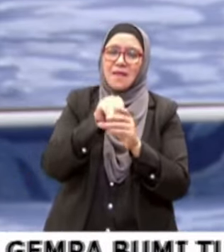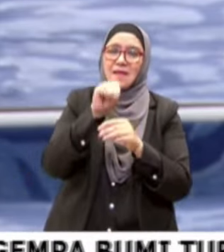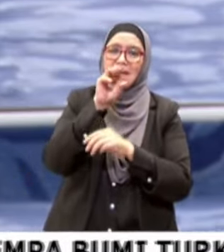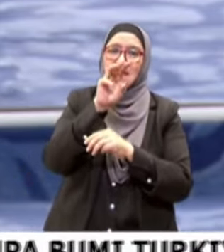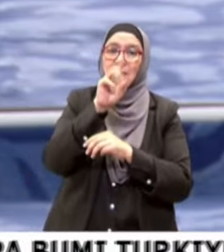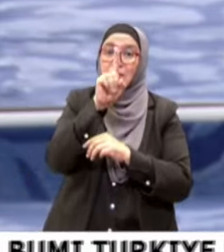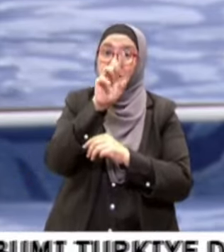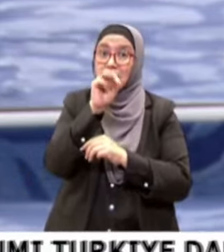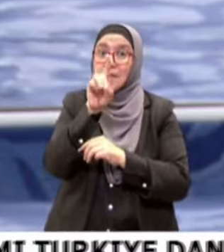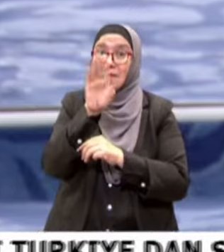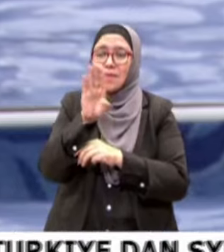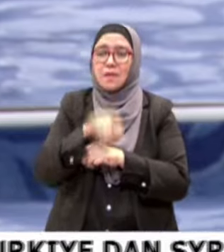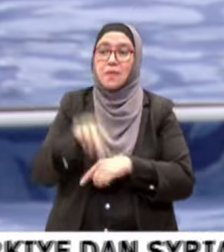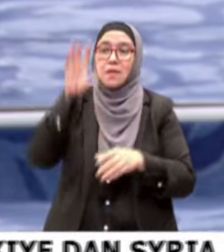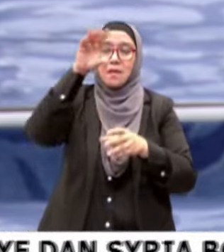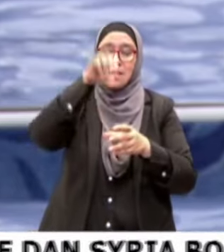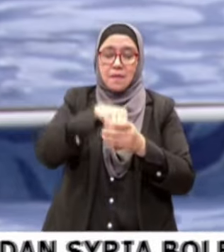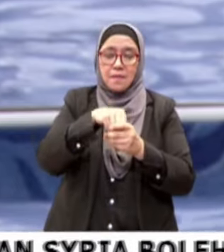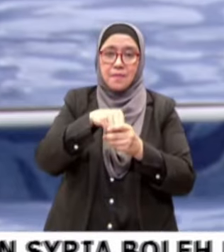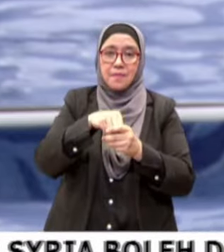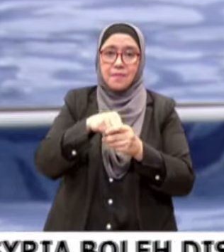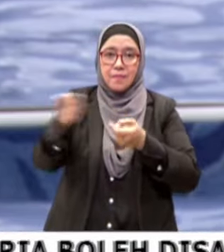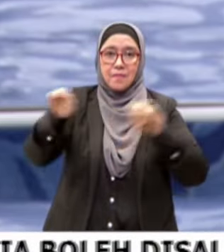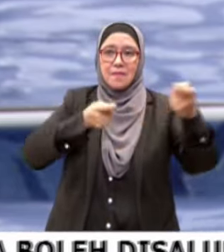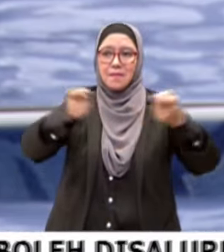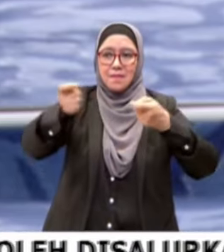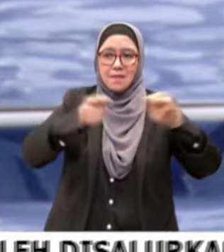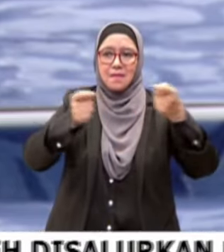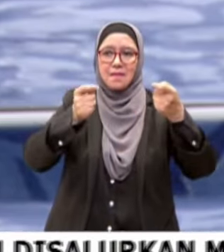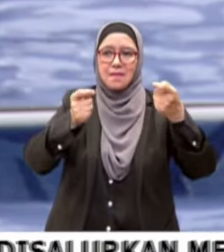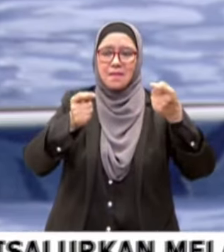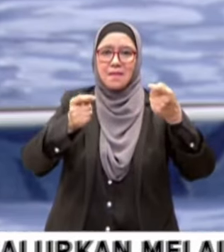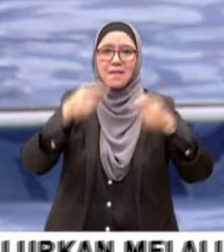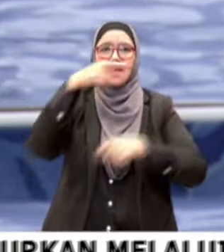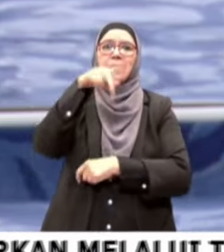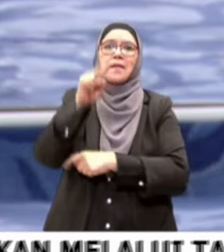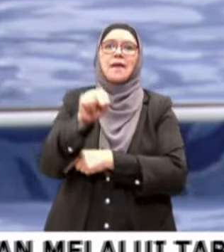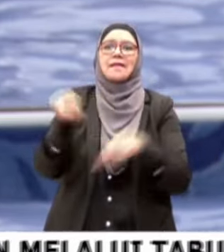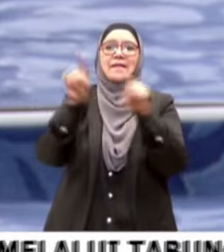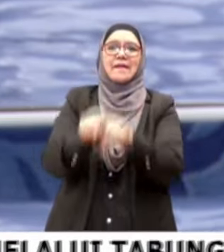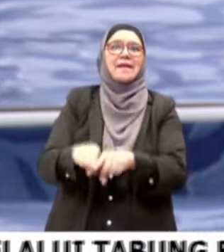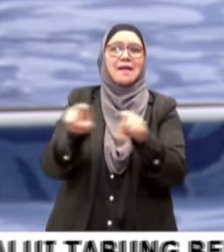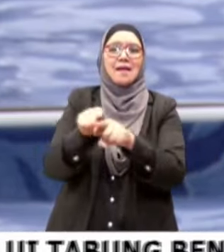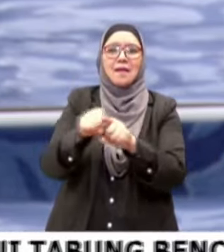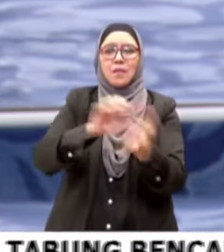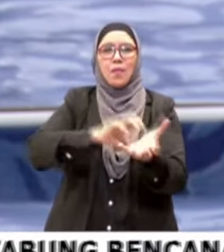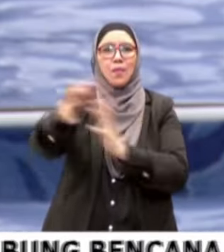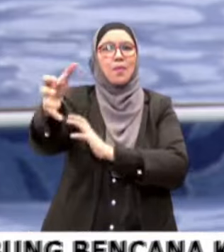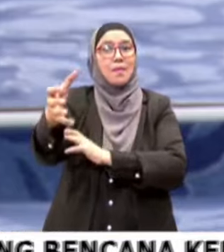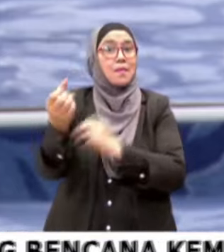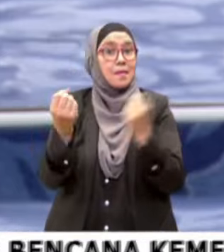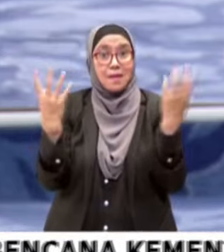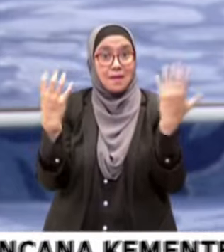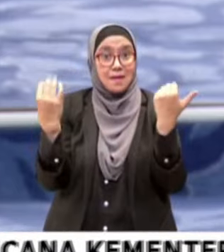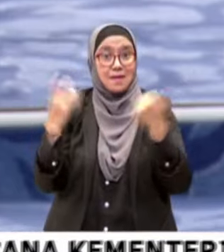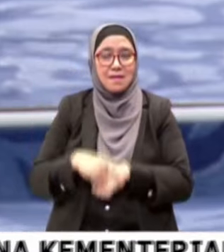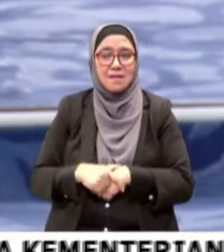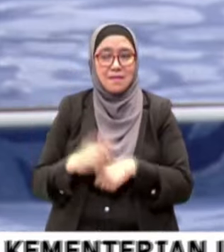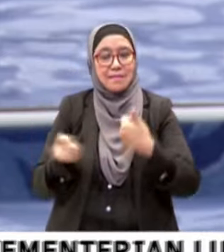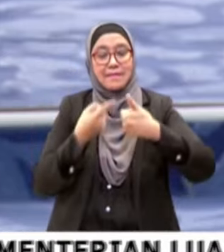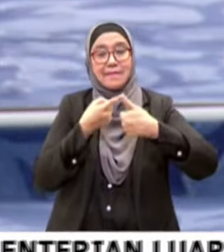pemerintahan perikatan nasional kerusakan banyak juga dan ini selain Project